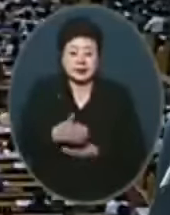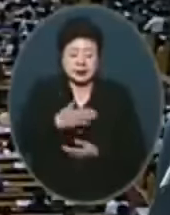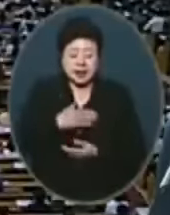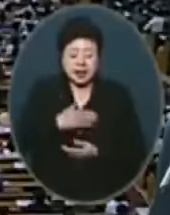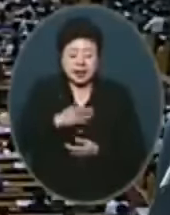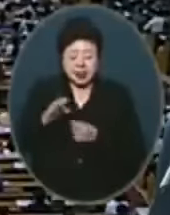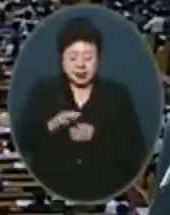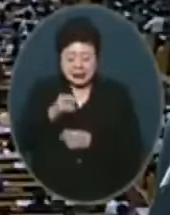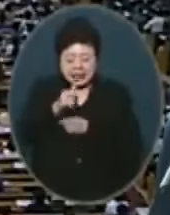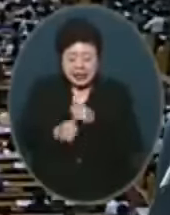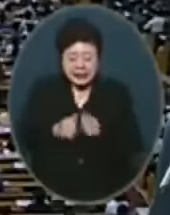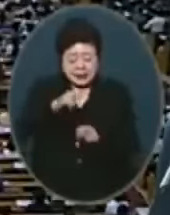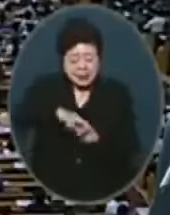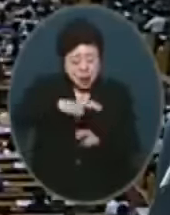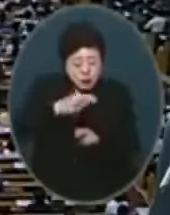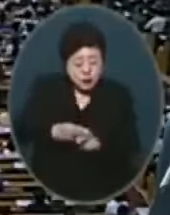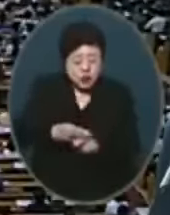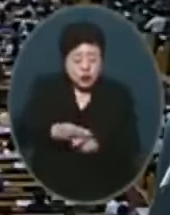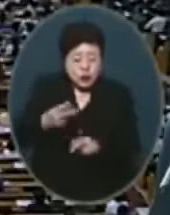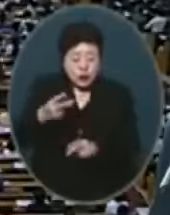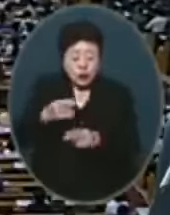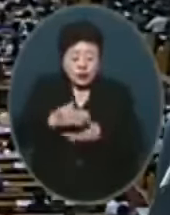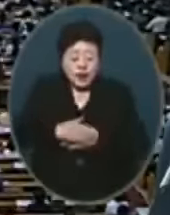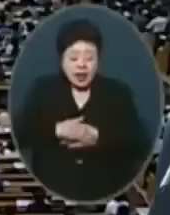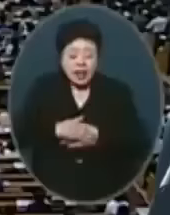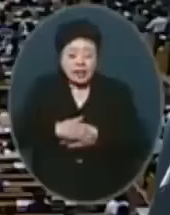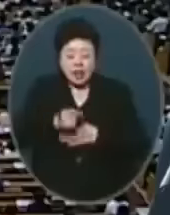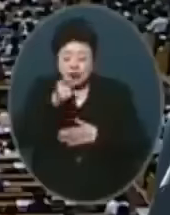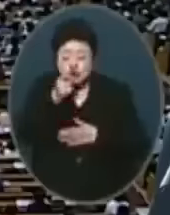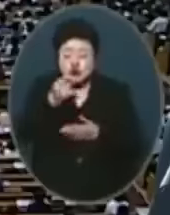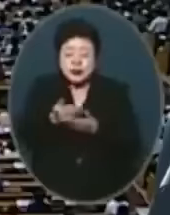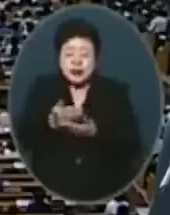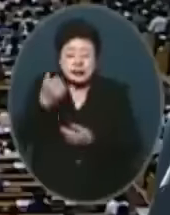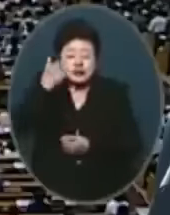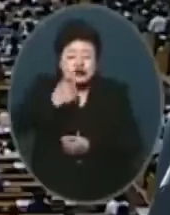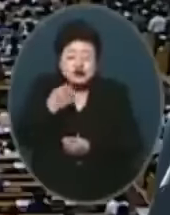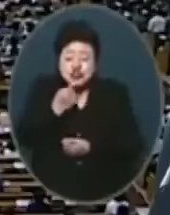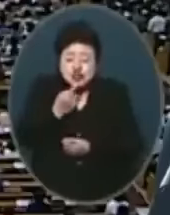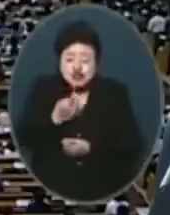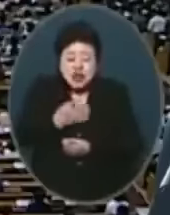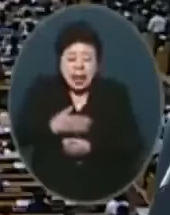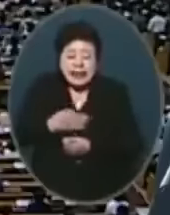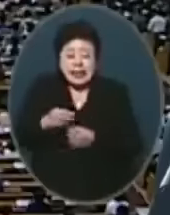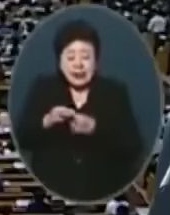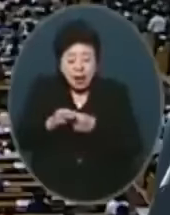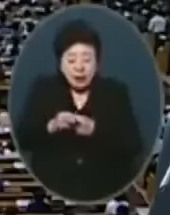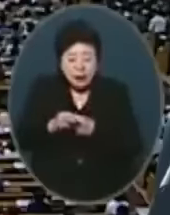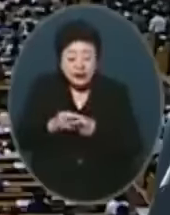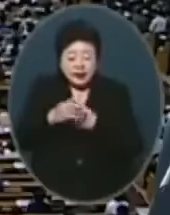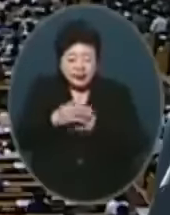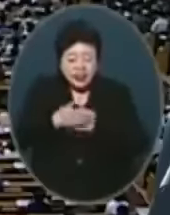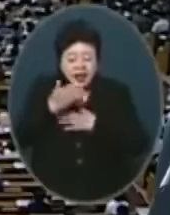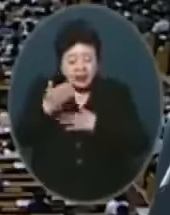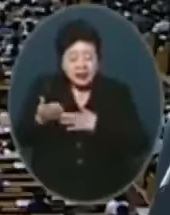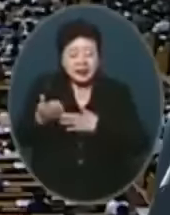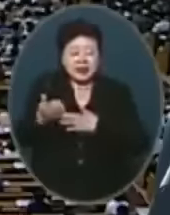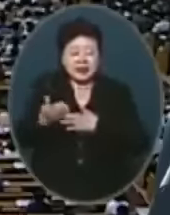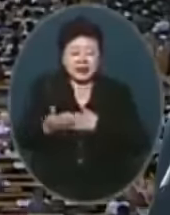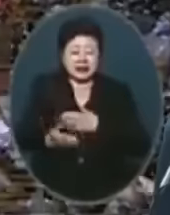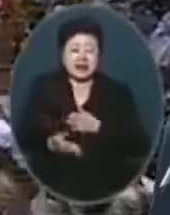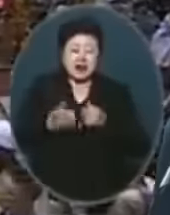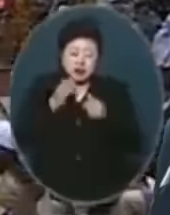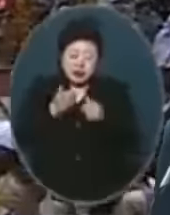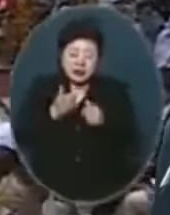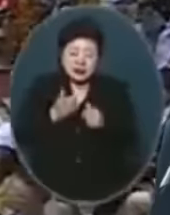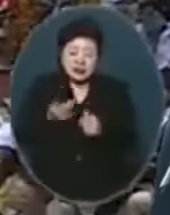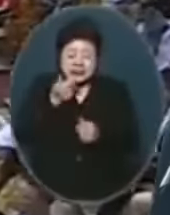내가 만일 하나님의 선물과 또 내게 물 좀 달라는 이가 누구인 줄 알았더라면 내가 그에게 구하였을